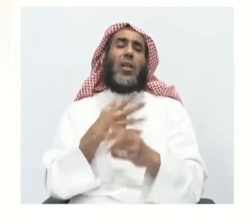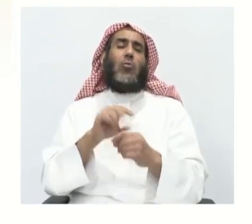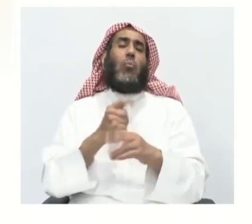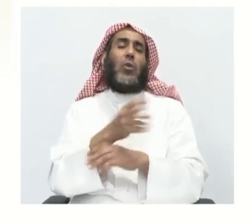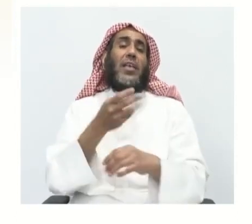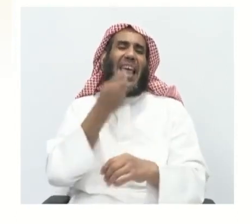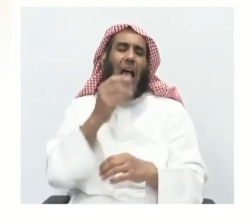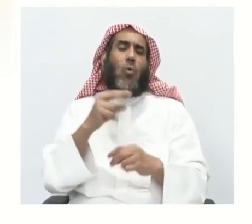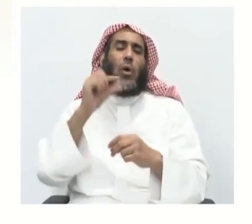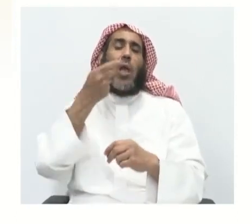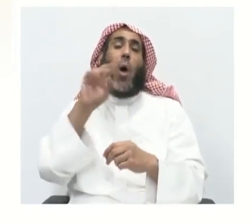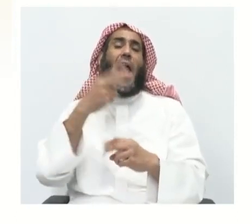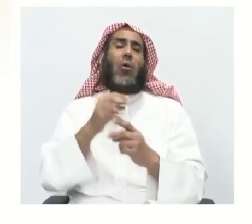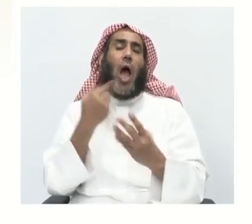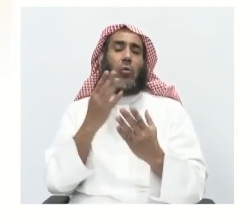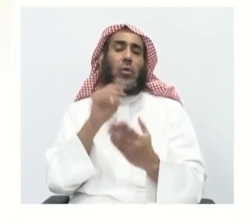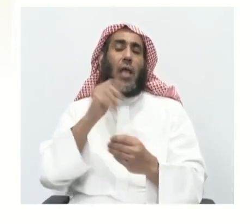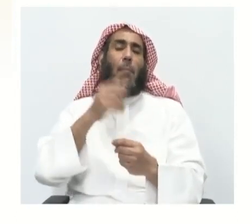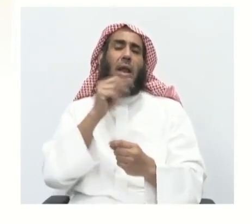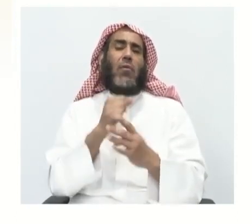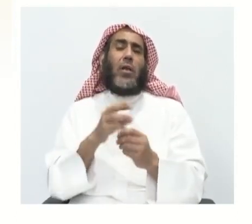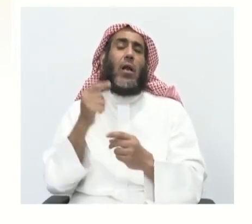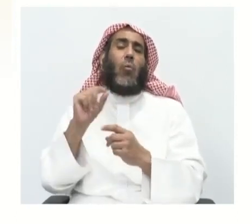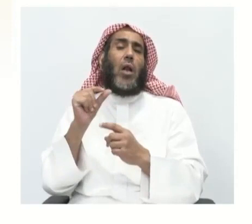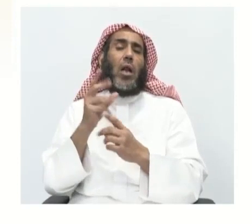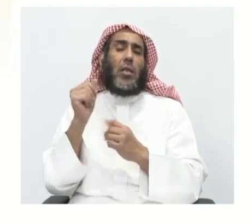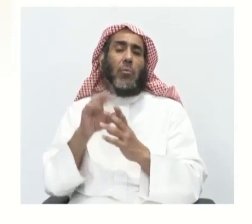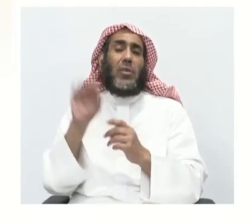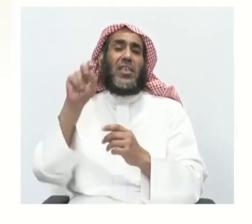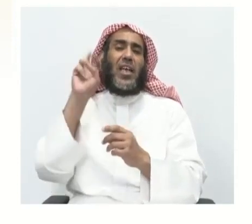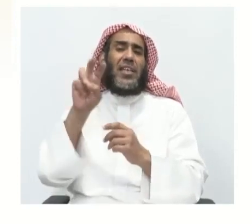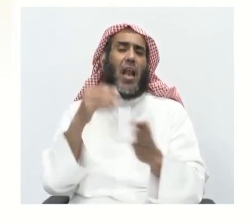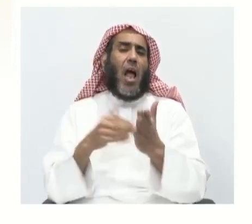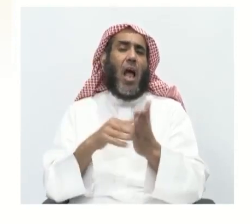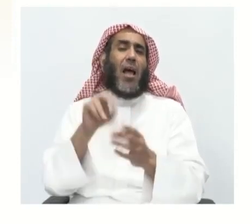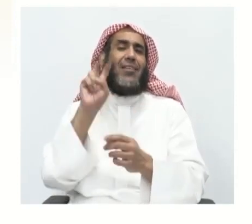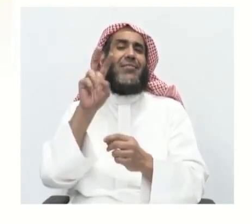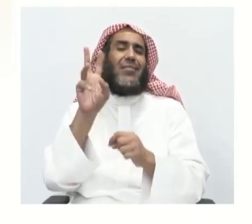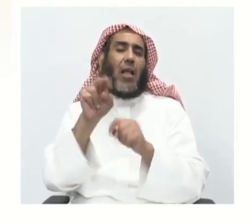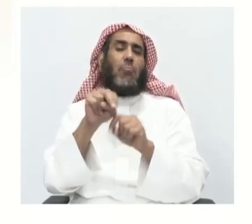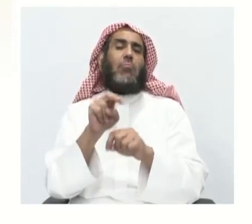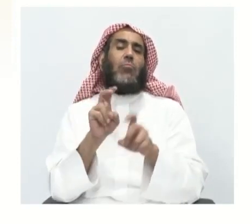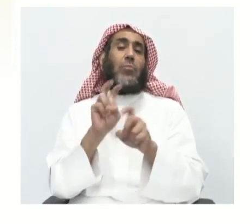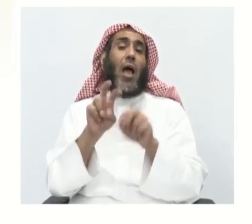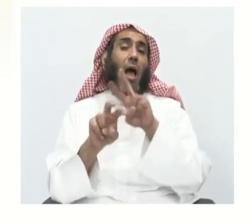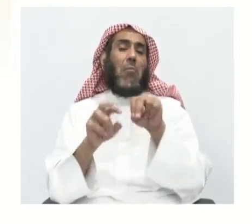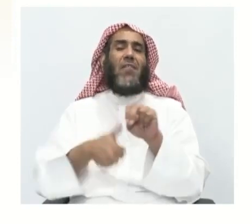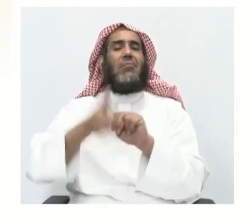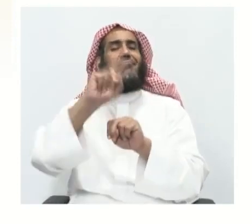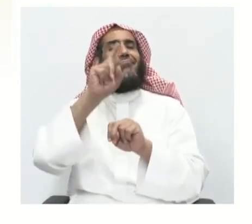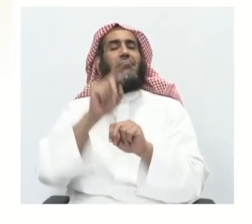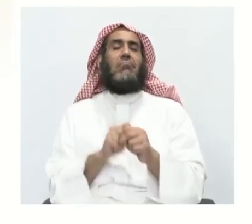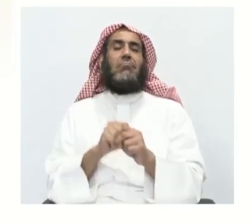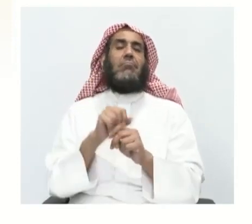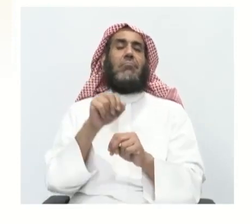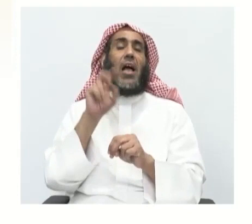ودواء قرات كتابا مفيدا مثال اول لم تلحق الف تنوين شجره لانها مختومه بتاء التانيث المربوطه اذا كان اخرها تاء مربوطه ما